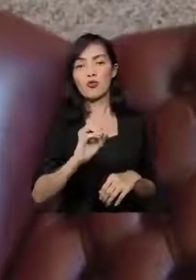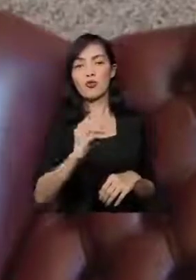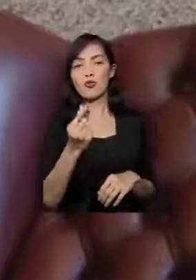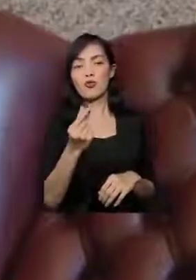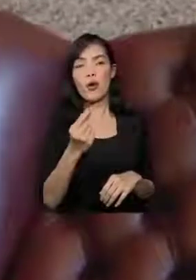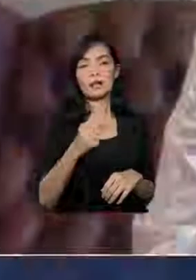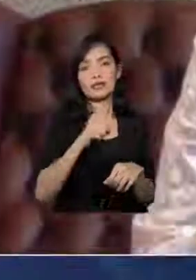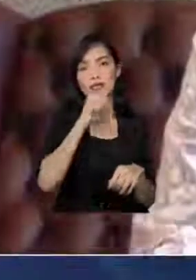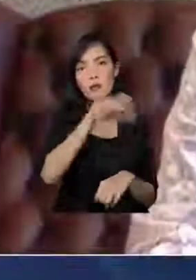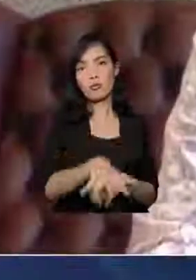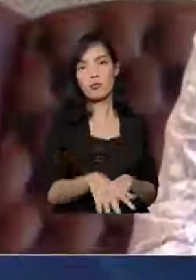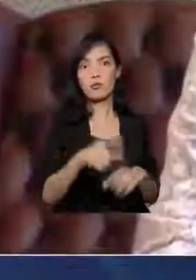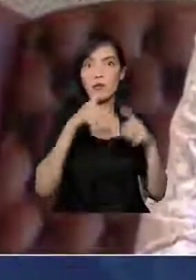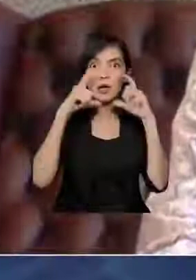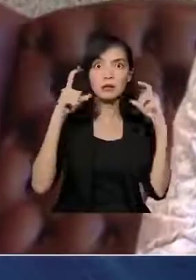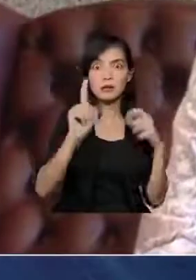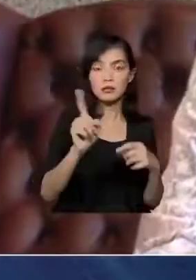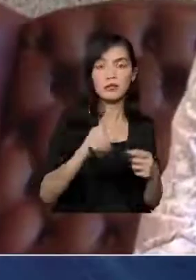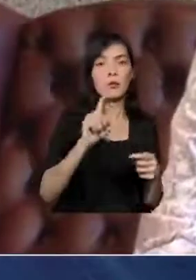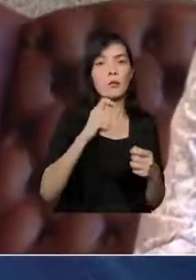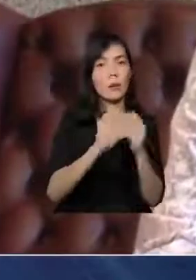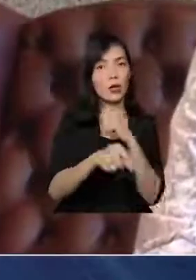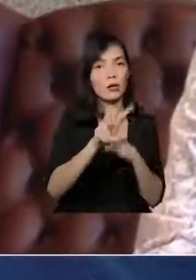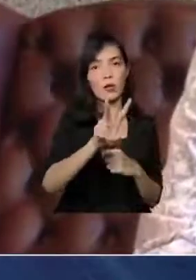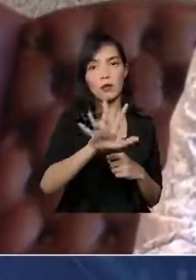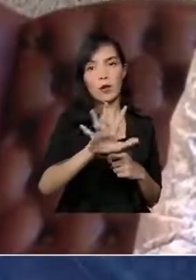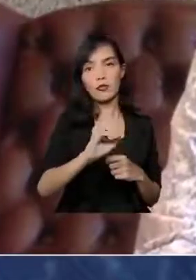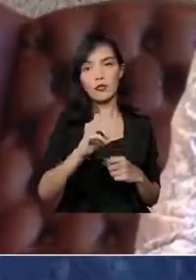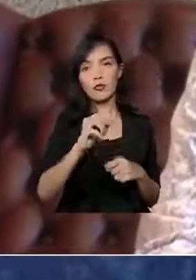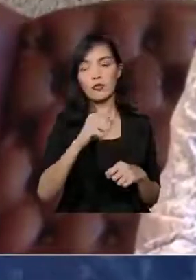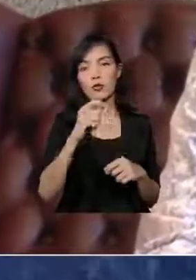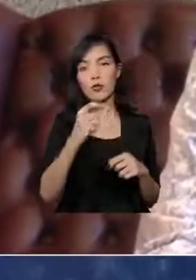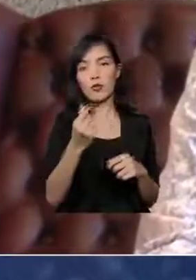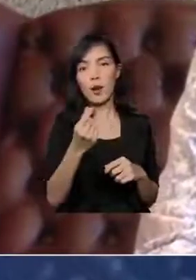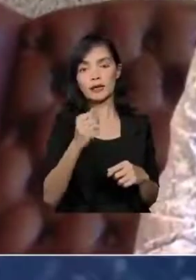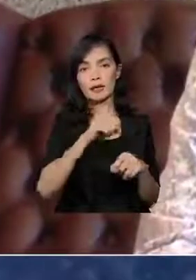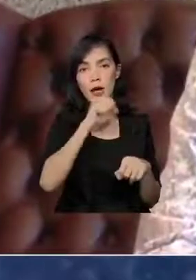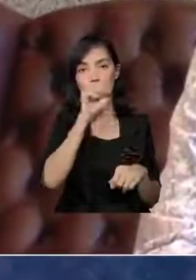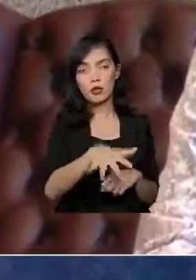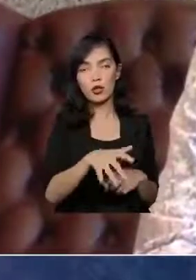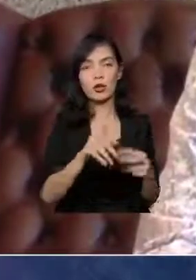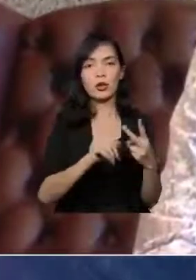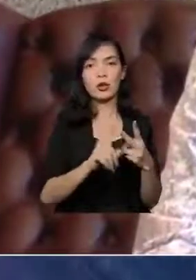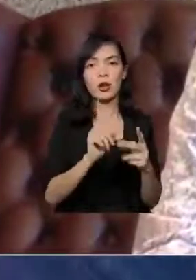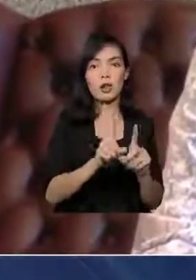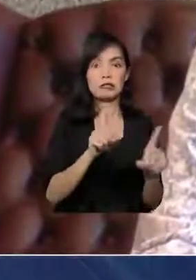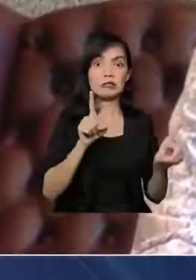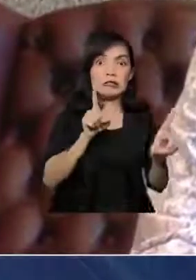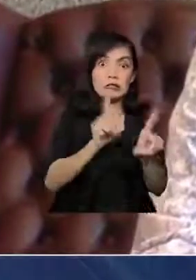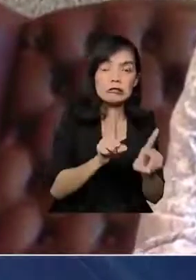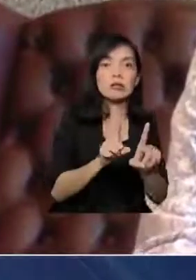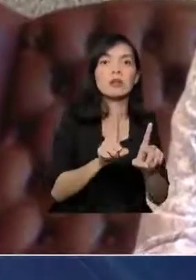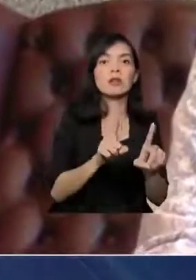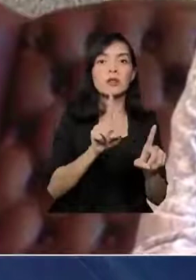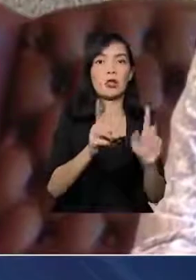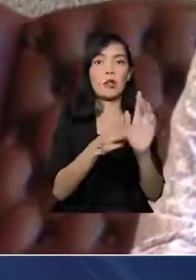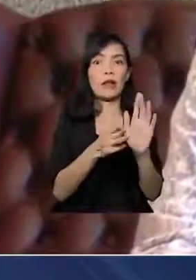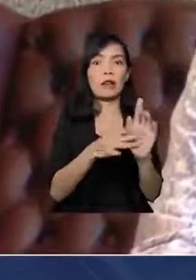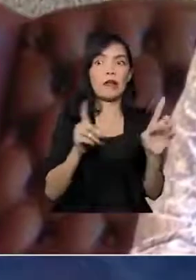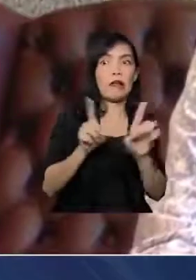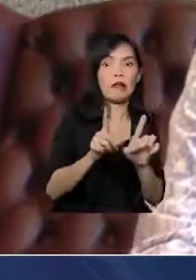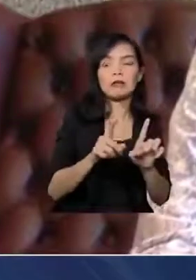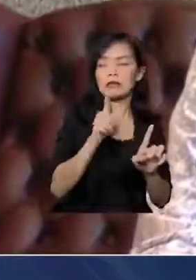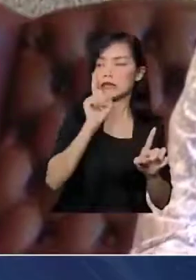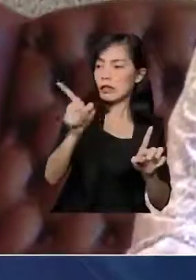$50 tidak pakai masker 250 dolar kalau jaraknya kurang dari satu meter diingatkan